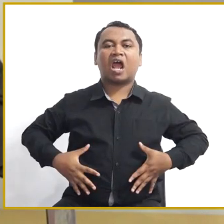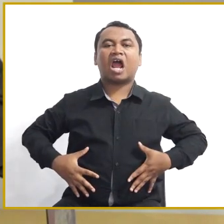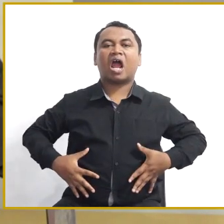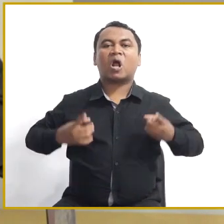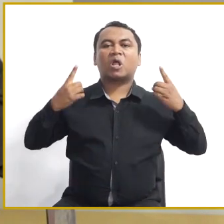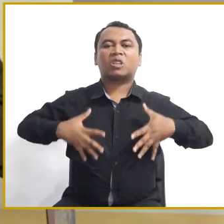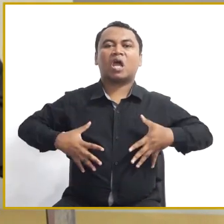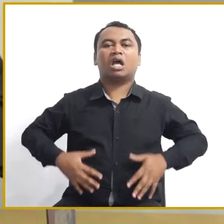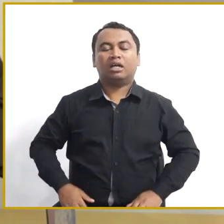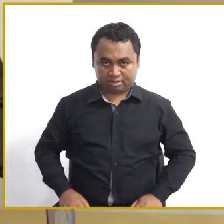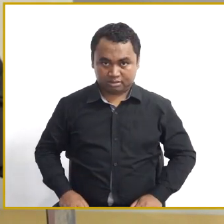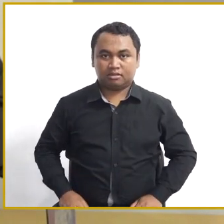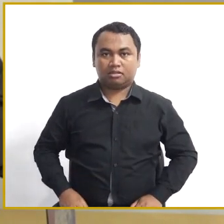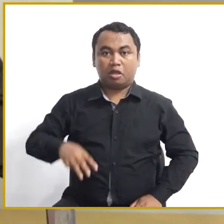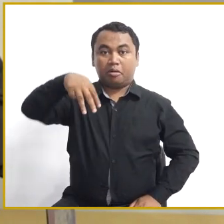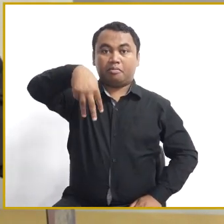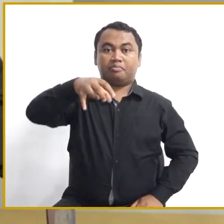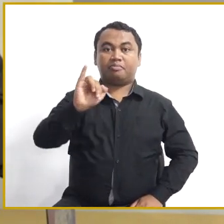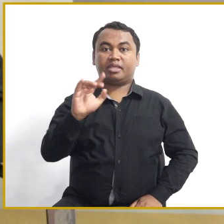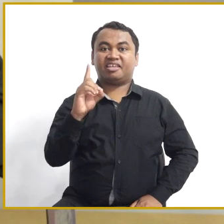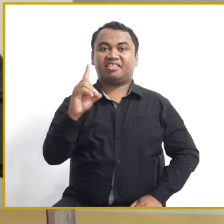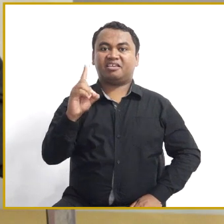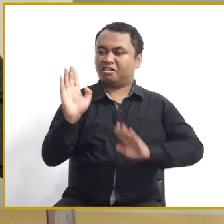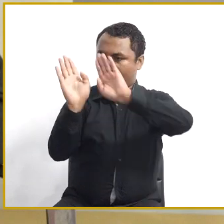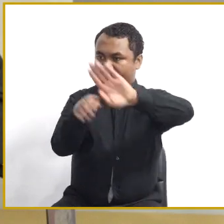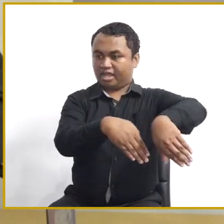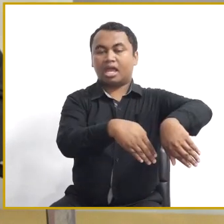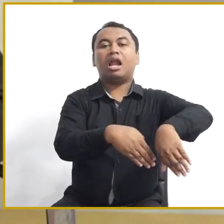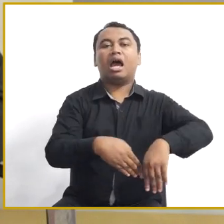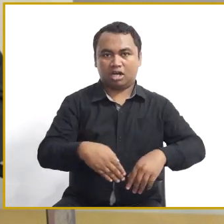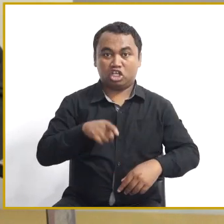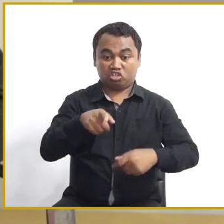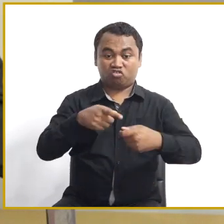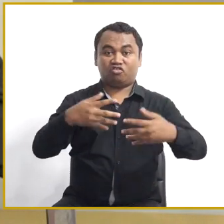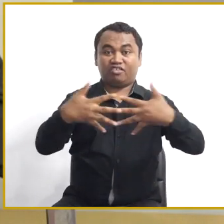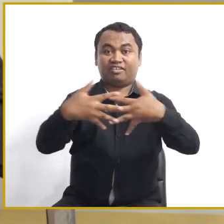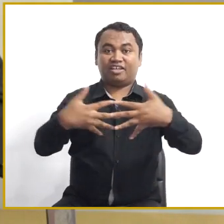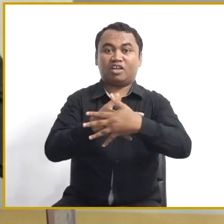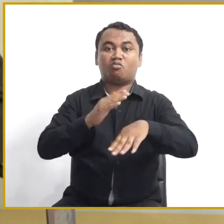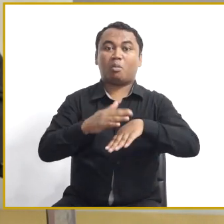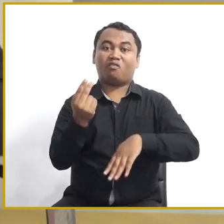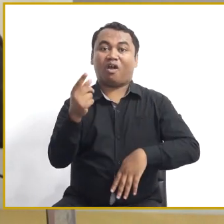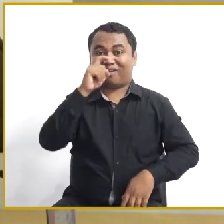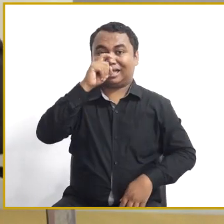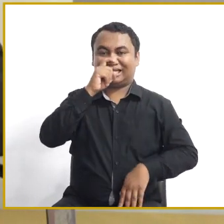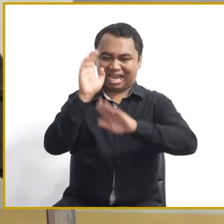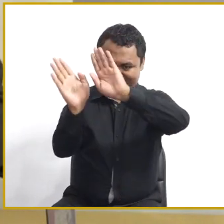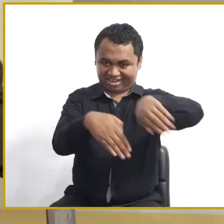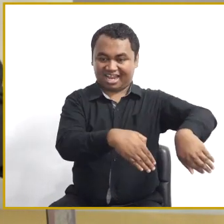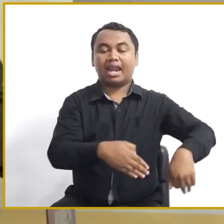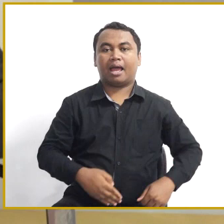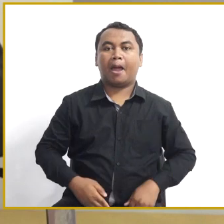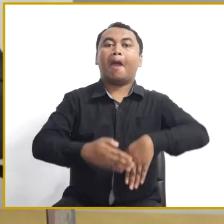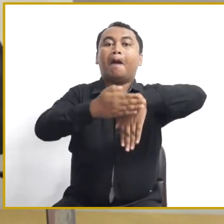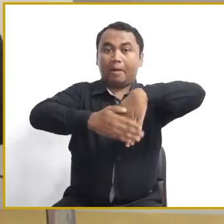miangako foanako io midy io na le tsena ny resaka devizy foanako fa